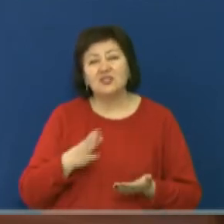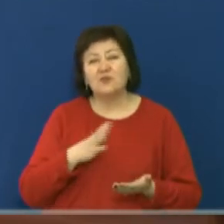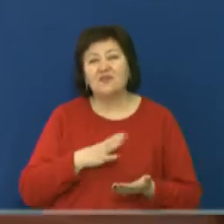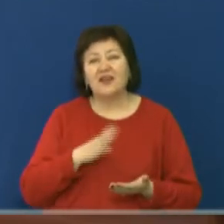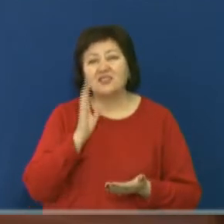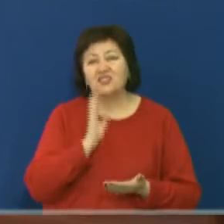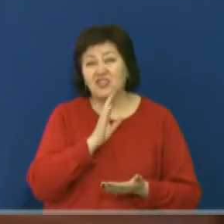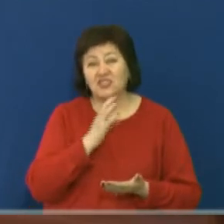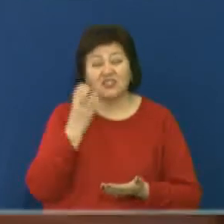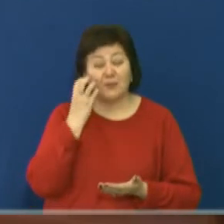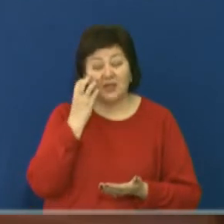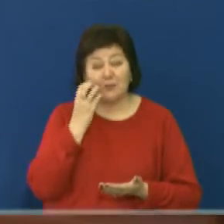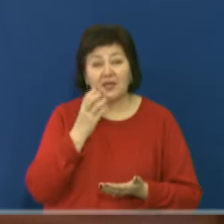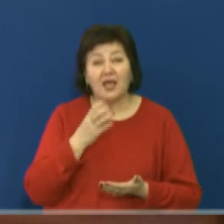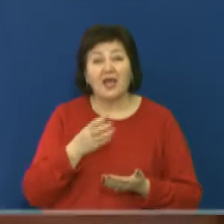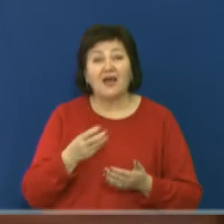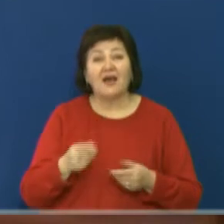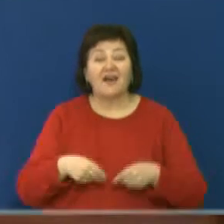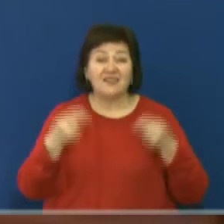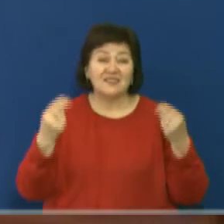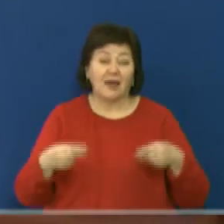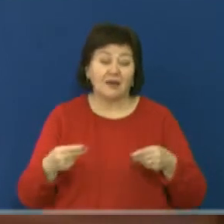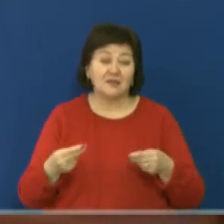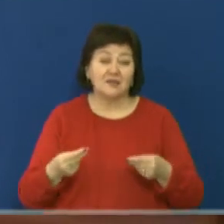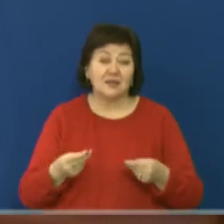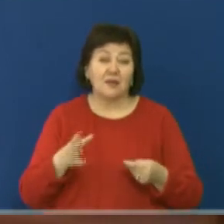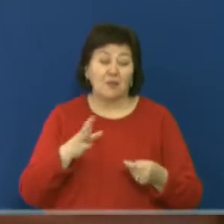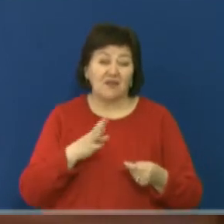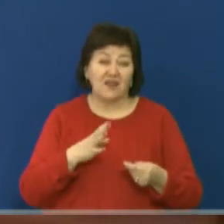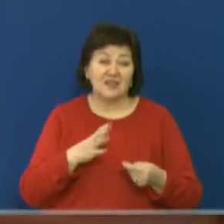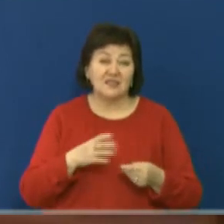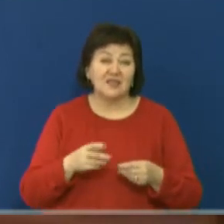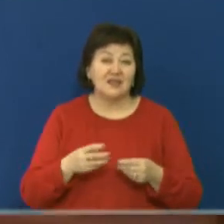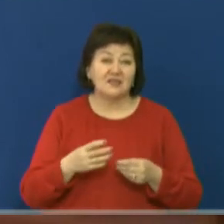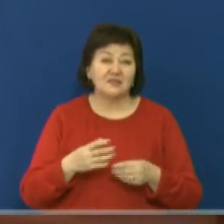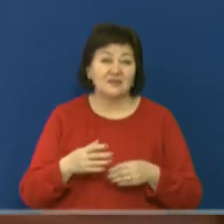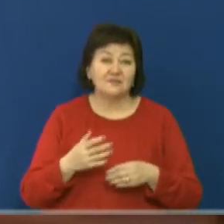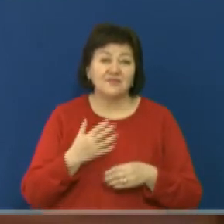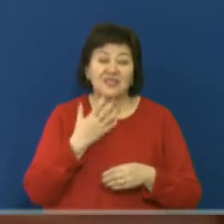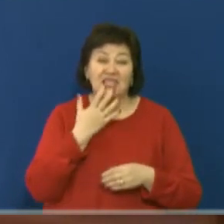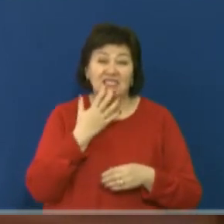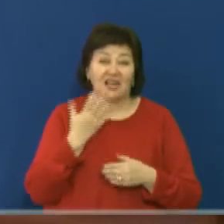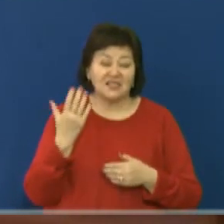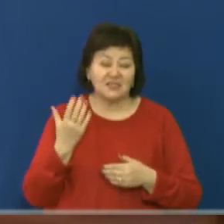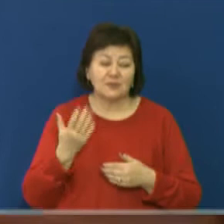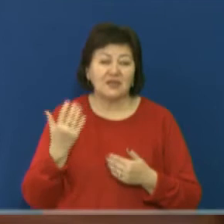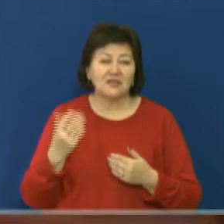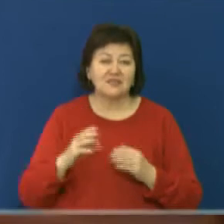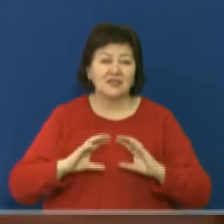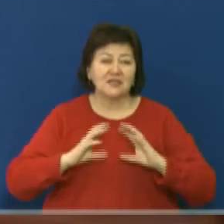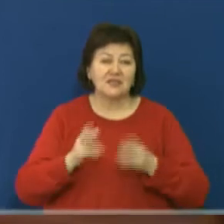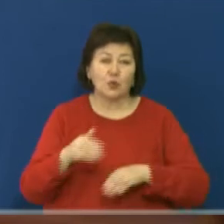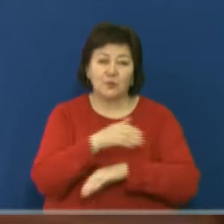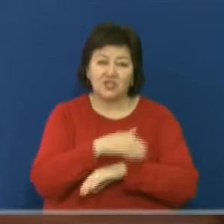сөнген яғни босанғаннан кейін, яғни баласынан бас тартады, и шетел азаматы жаңағы баласын өзімен алып